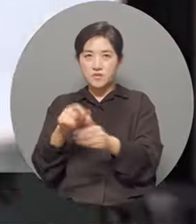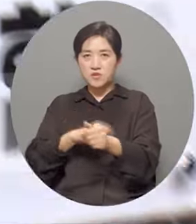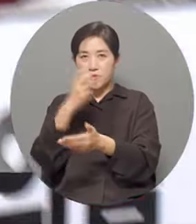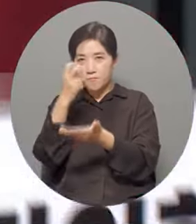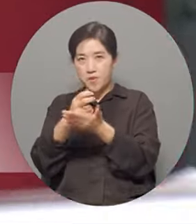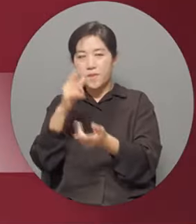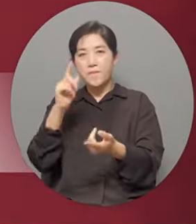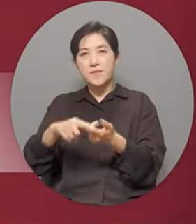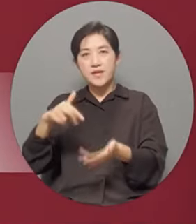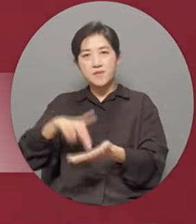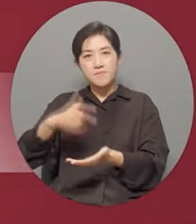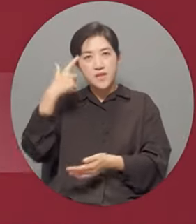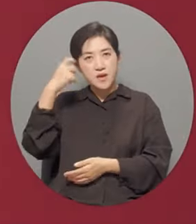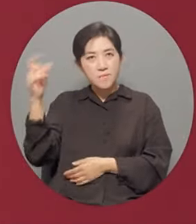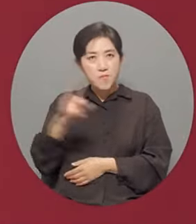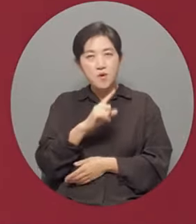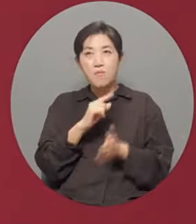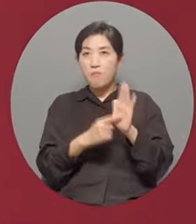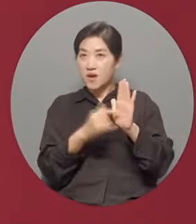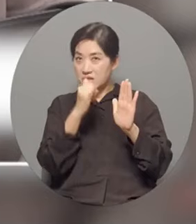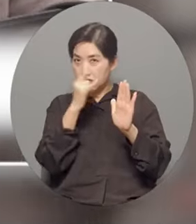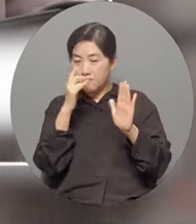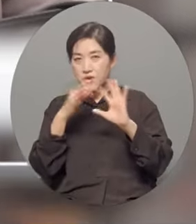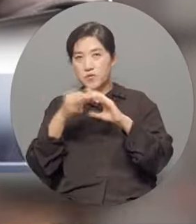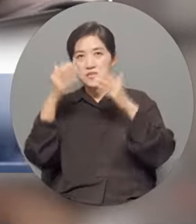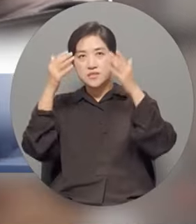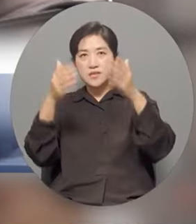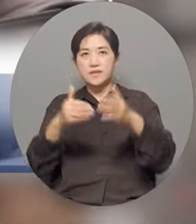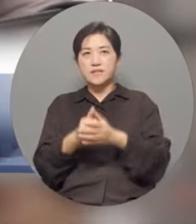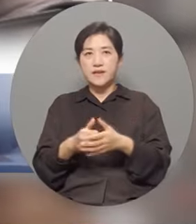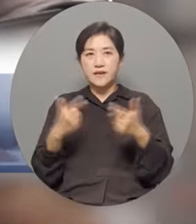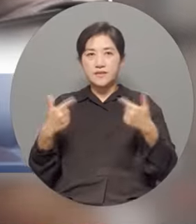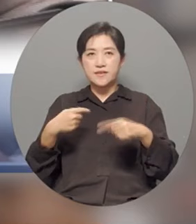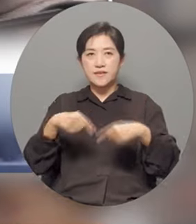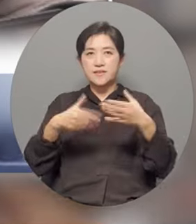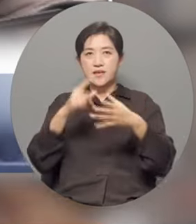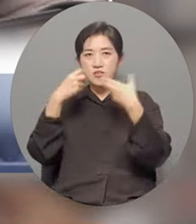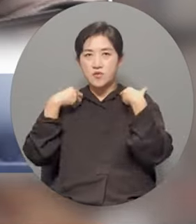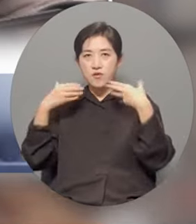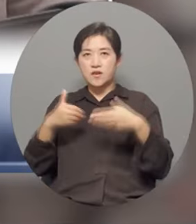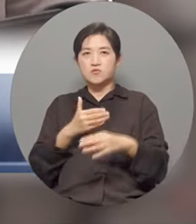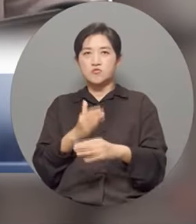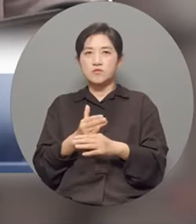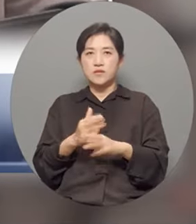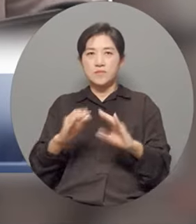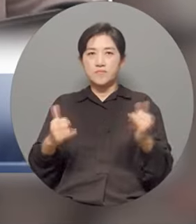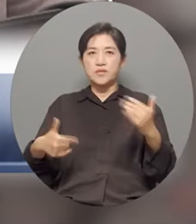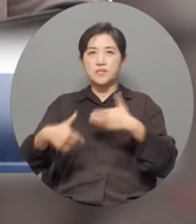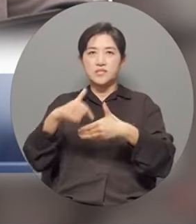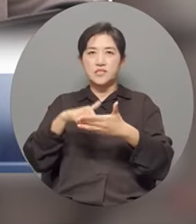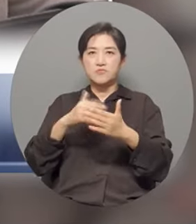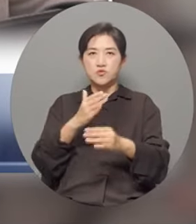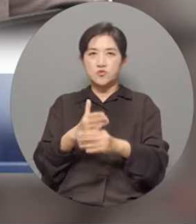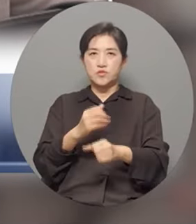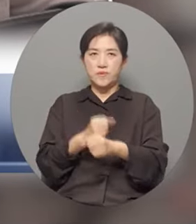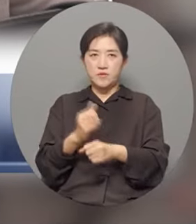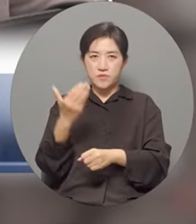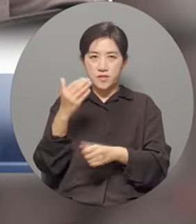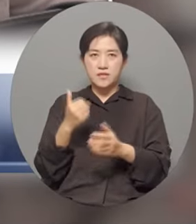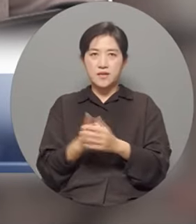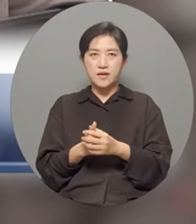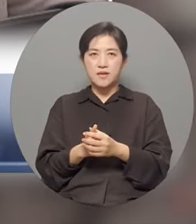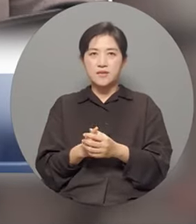대해 어떤 입장이 담길지 주목됩니다 언제한 당정 관계의 중심은 민심을 중심으로 돼야